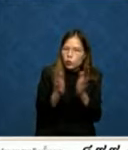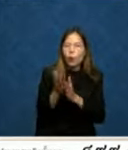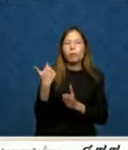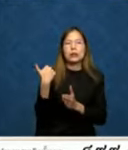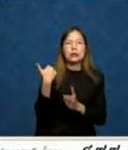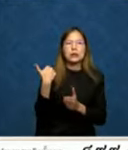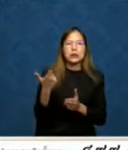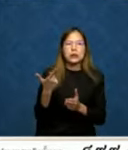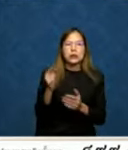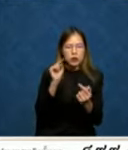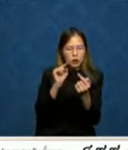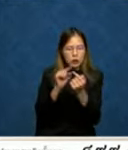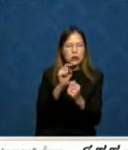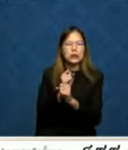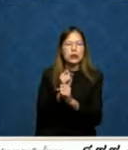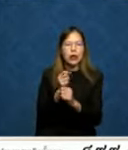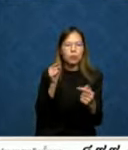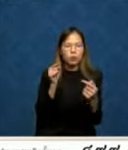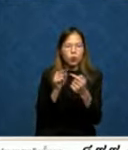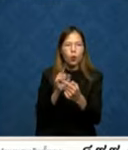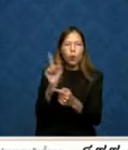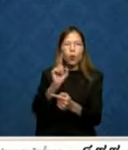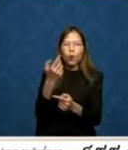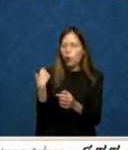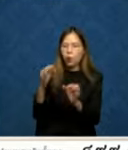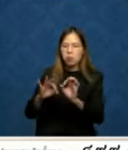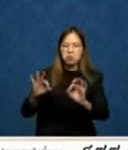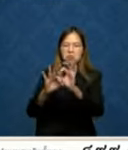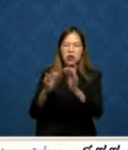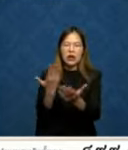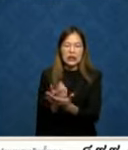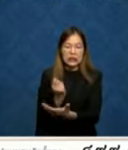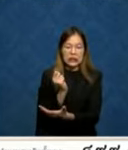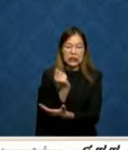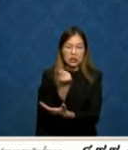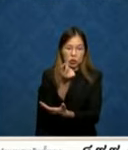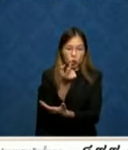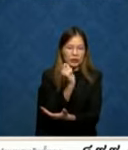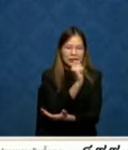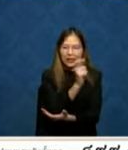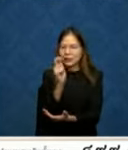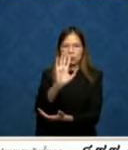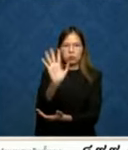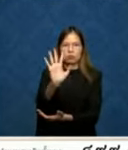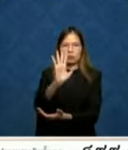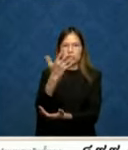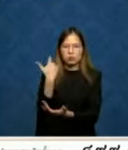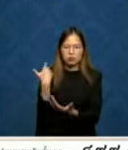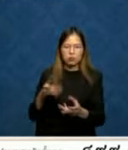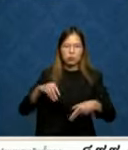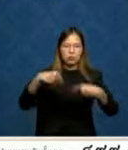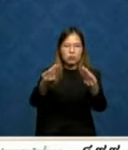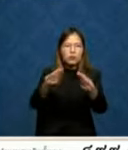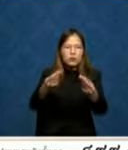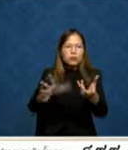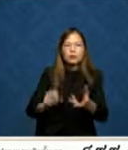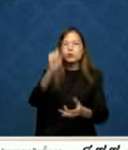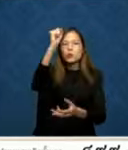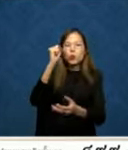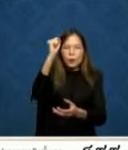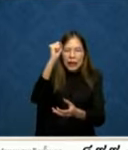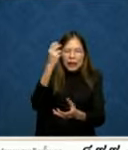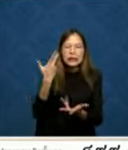าได้มากขึ้นไปอีกไม่ต้องเน้นให้เงินสดเพียงอย่างเดียวแต่ให้เฉพาะในส่วนของค่าโดยสาร